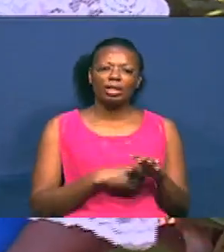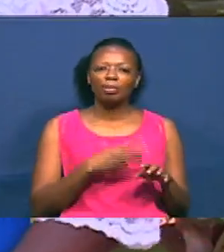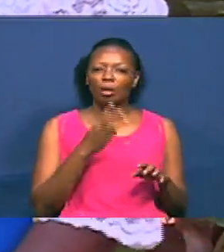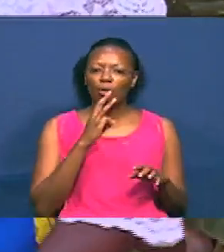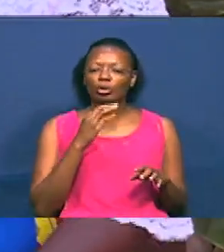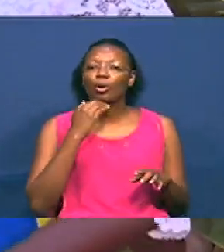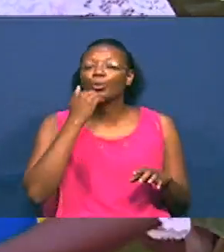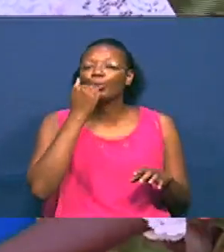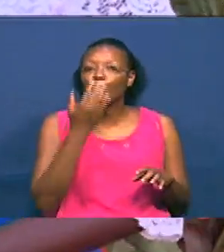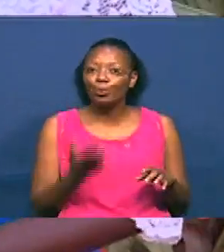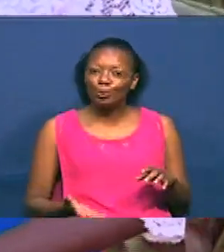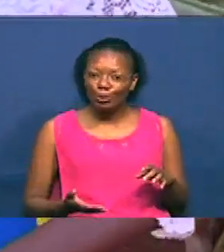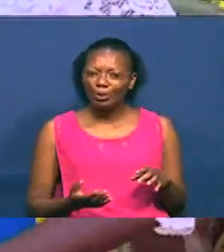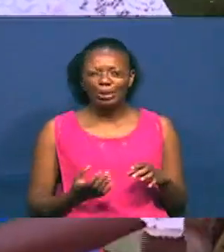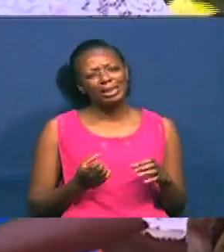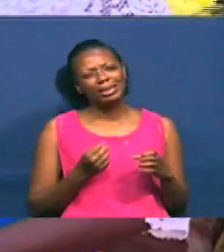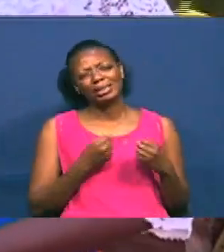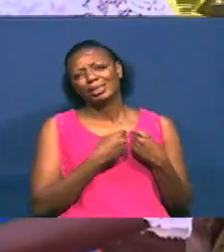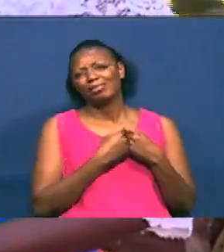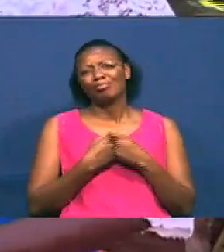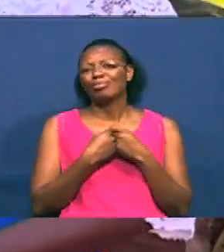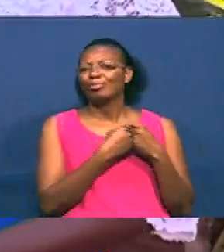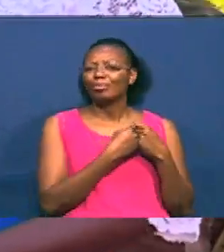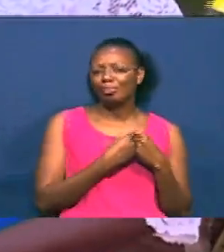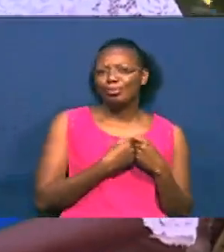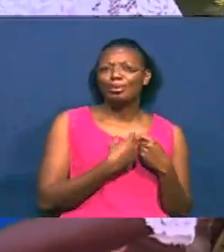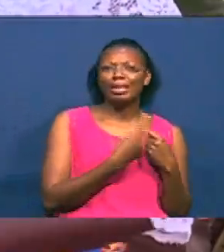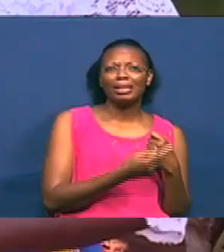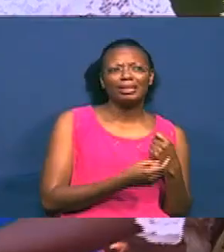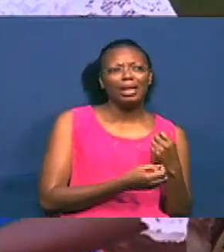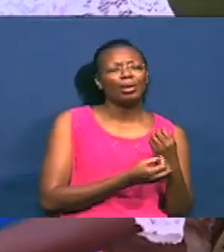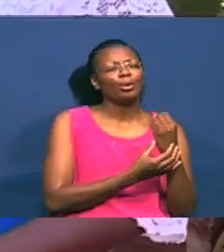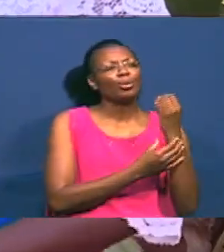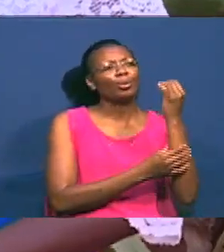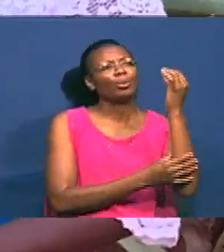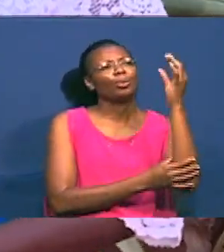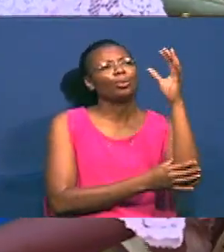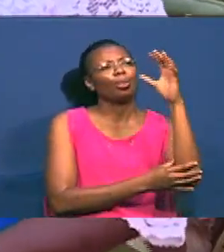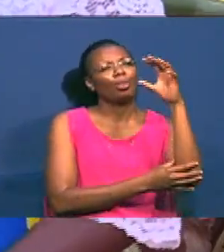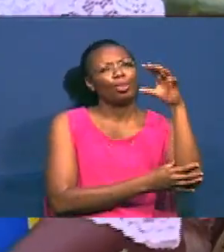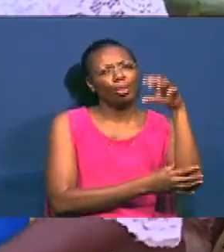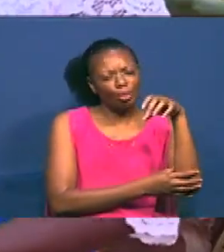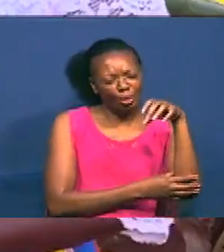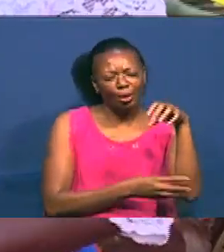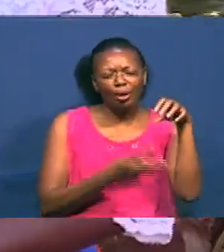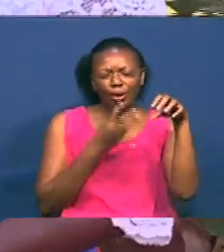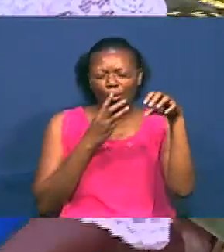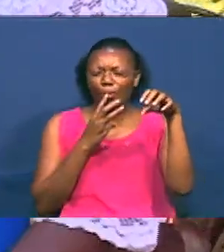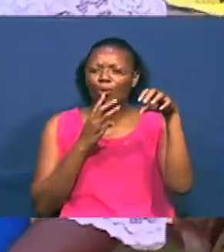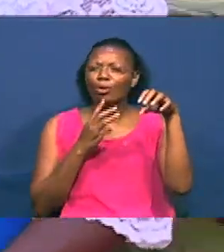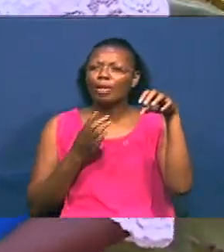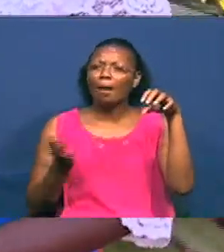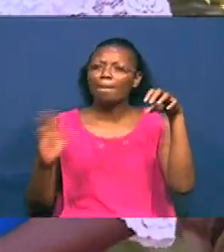wakati mwingine huku hata maji nao pia tunakosa. Inabidi sasa migomba inakauka, kitambo maji